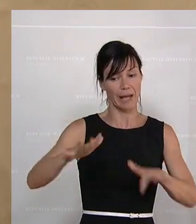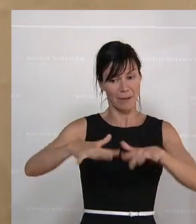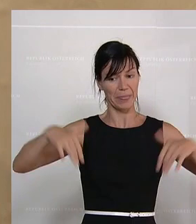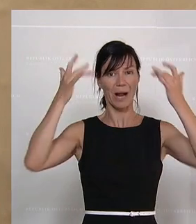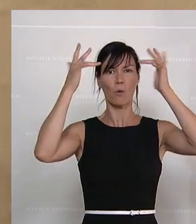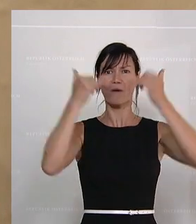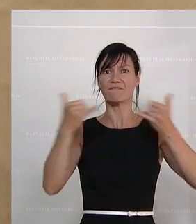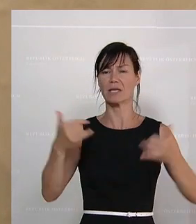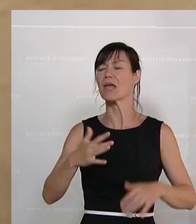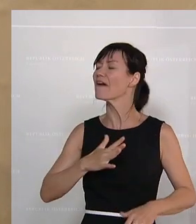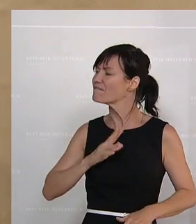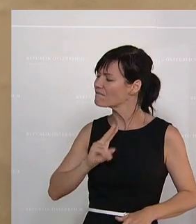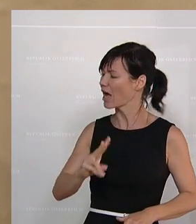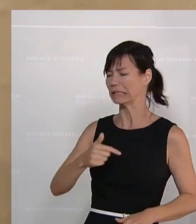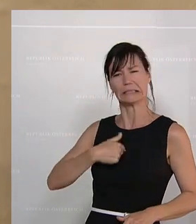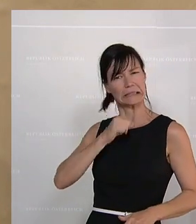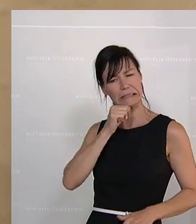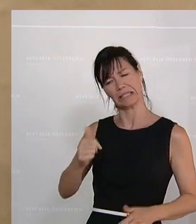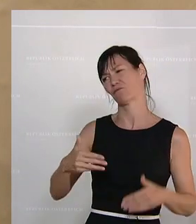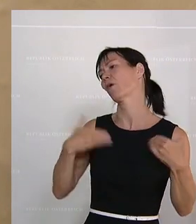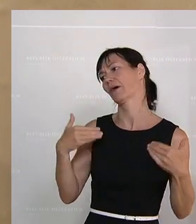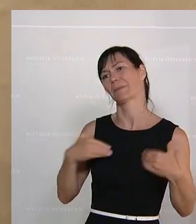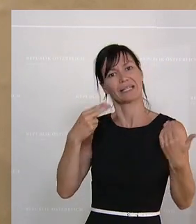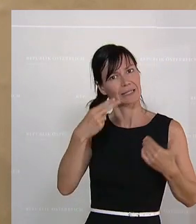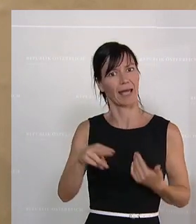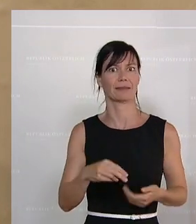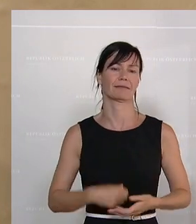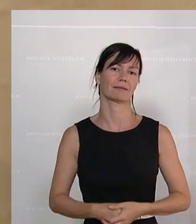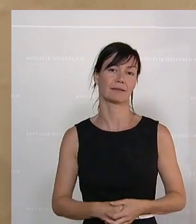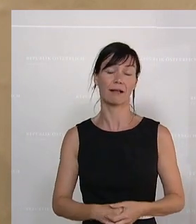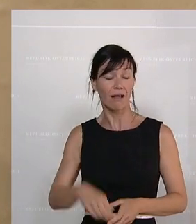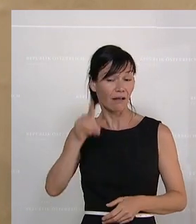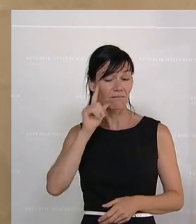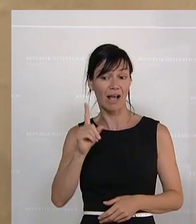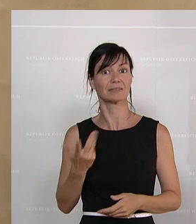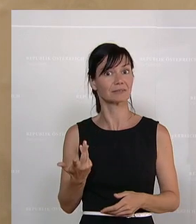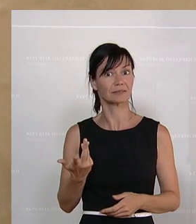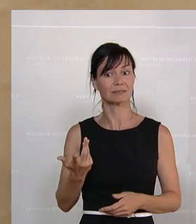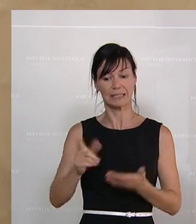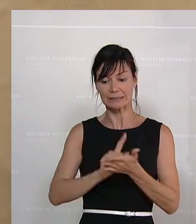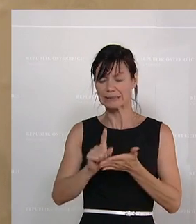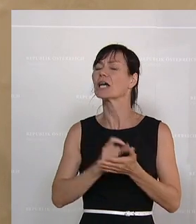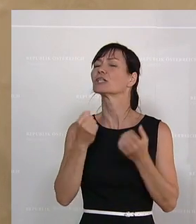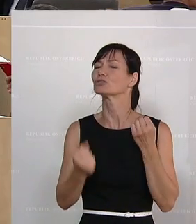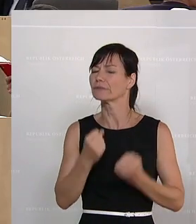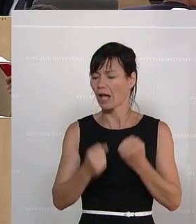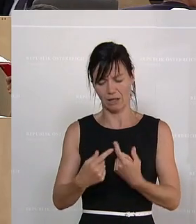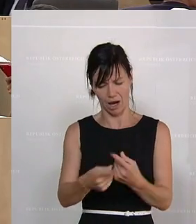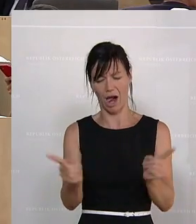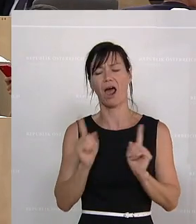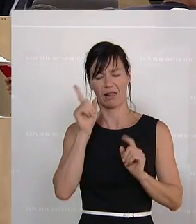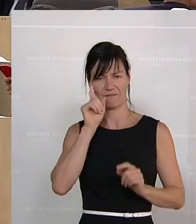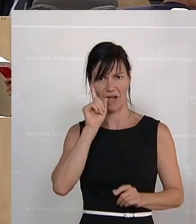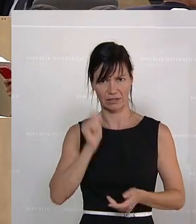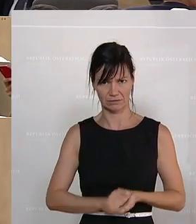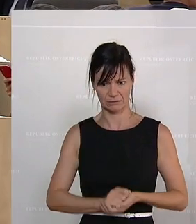sagen bin ich nicht bin ich nicht erfreut wir wissen dass wir in keiner guten zeit sein das wissen wir alle wir haben